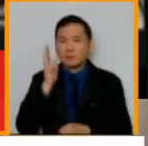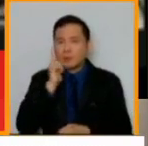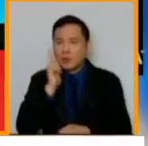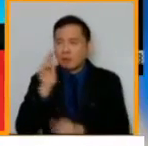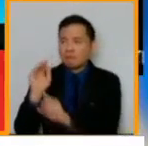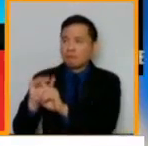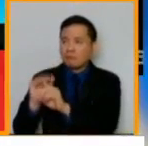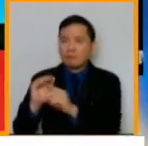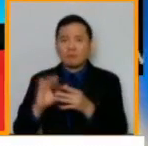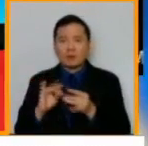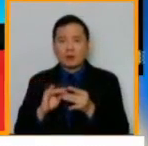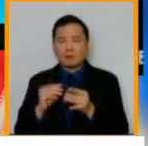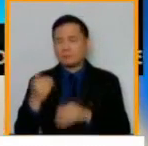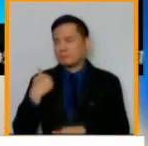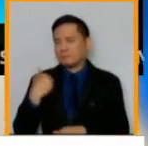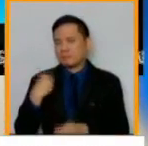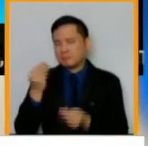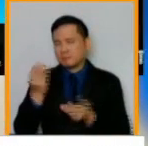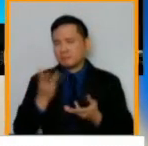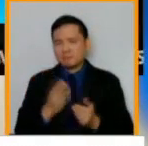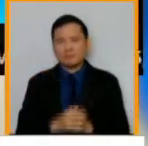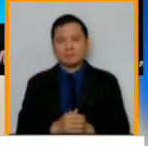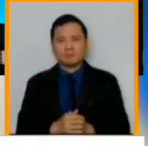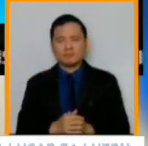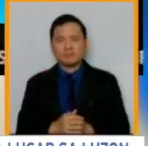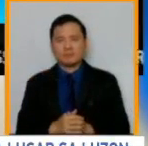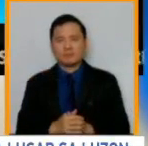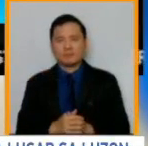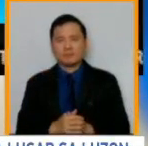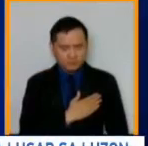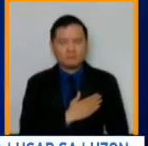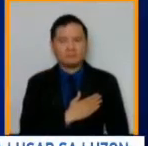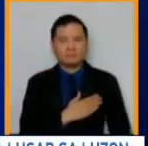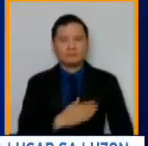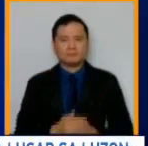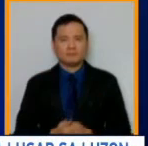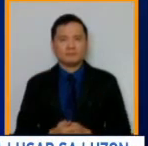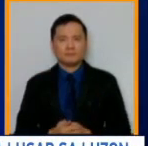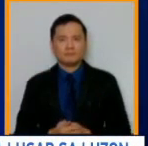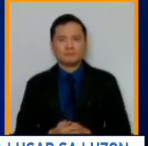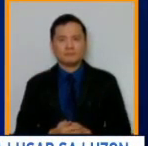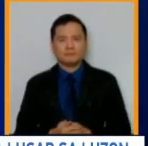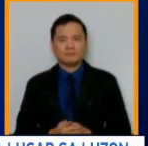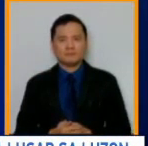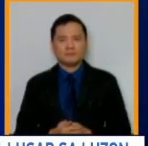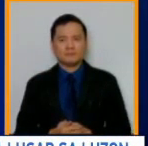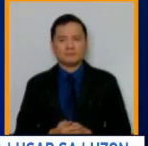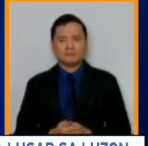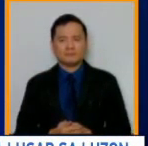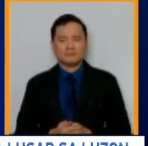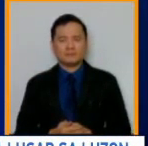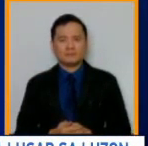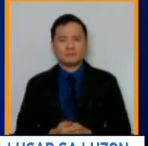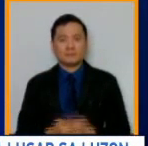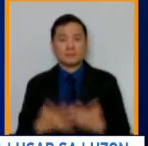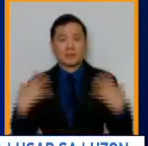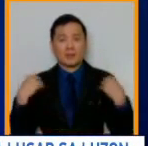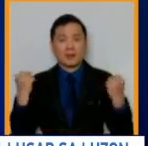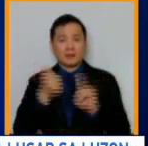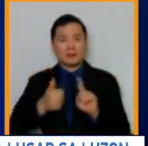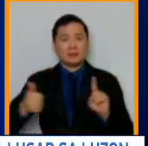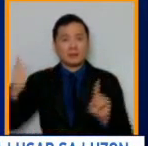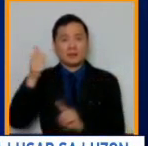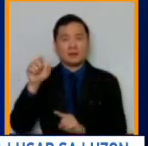Yan ang unang balita. Mav Gonzalez, Buong Puso, para sa Pilipino. Ayon kay Health Secretary Francisco Duque III, walang parte